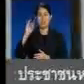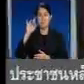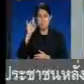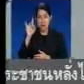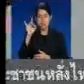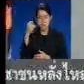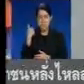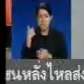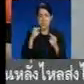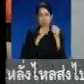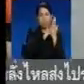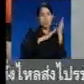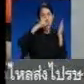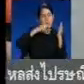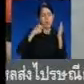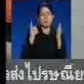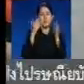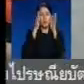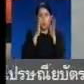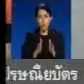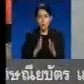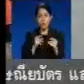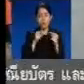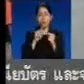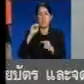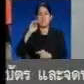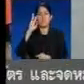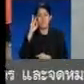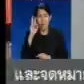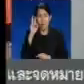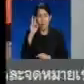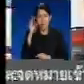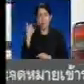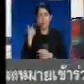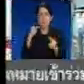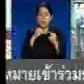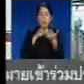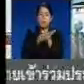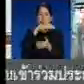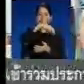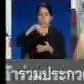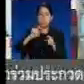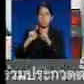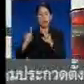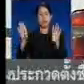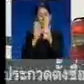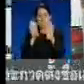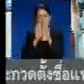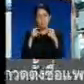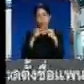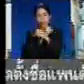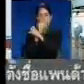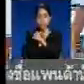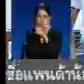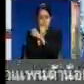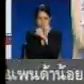การขึ้นทะเบียนผู้ป่วยติดเชื้อ46คนมีการสั่งปิดโรงเรียนหลายแห่งและคุมเข้มสถานที่สาธารณะที่อาจเป็น